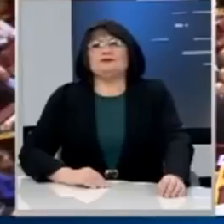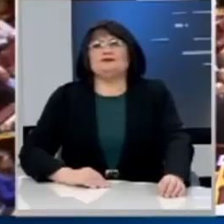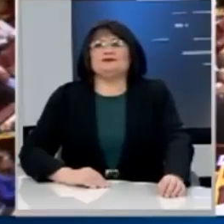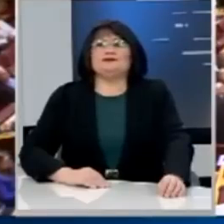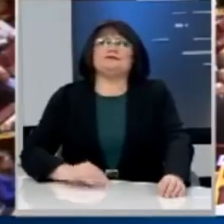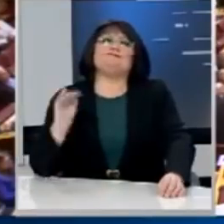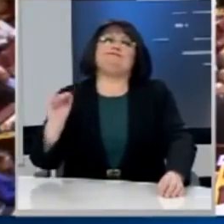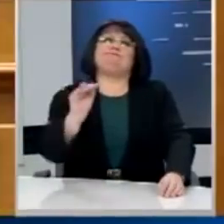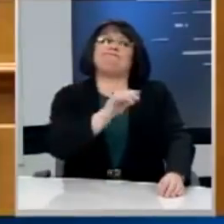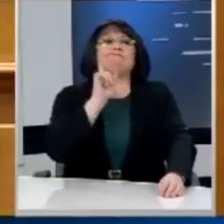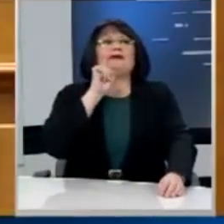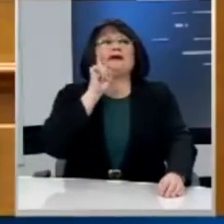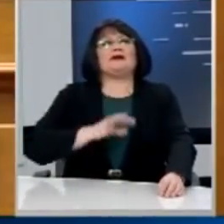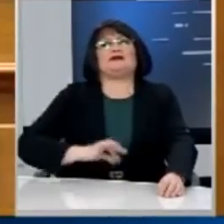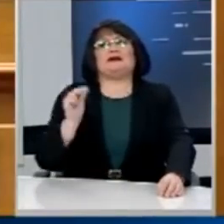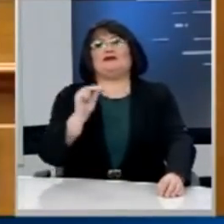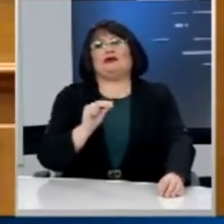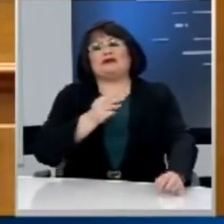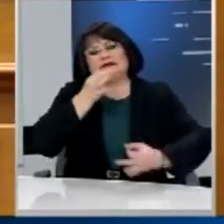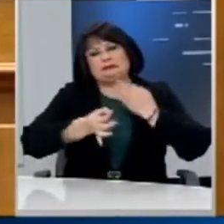Κυρίες και κύριοι συνάδελφοι,